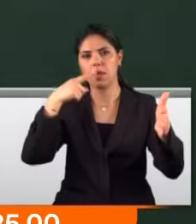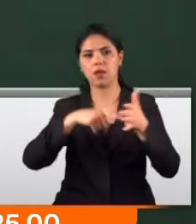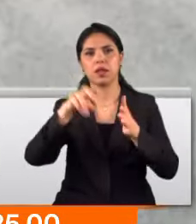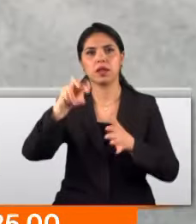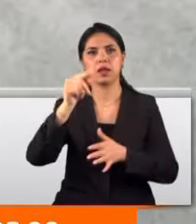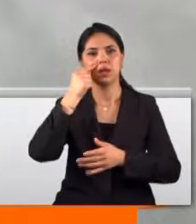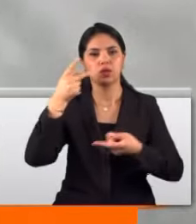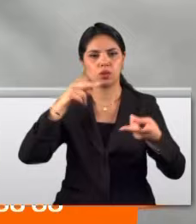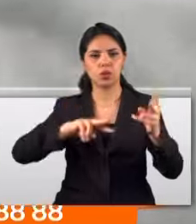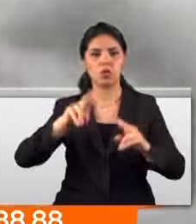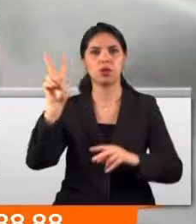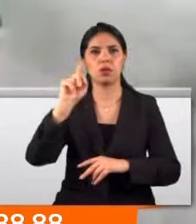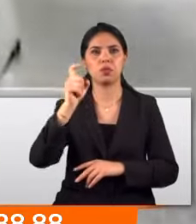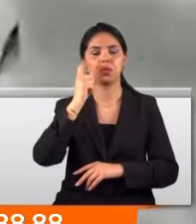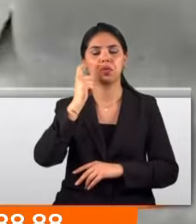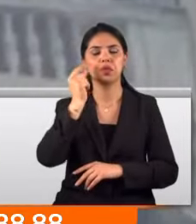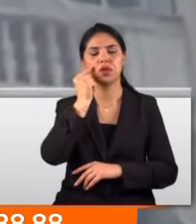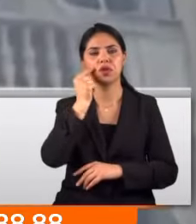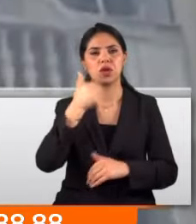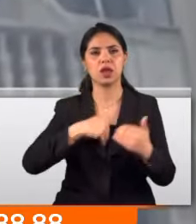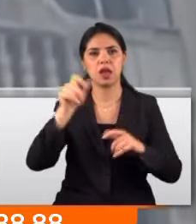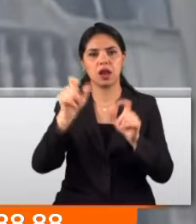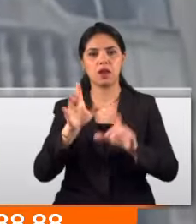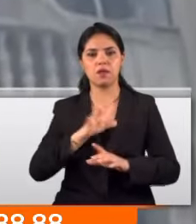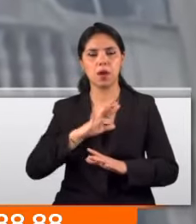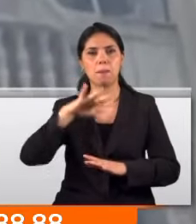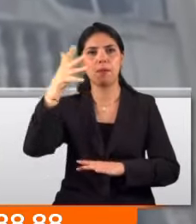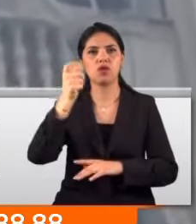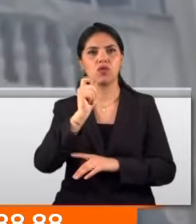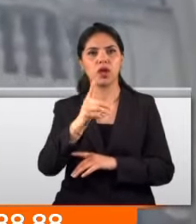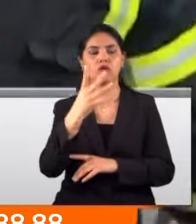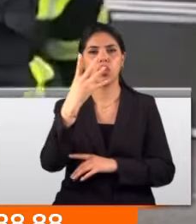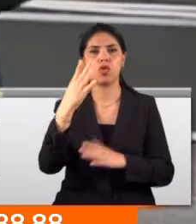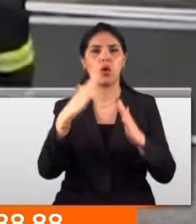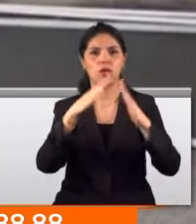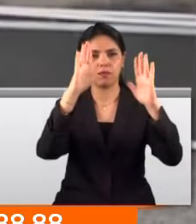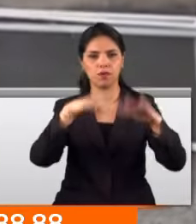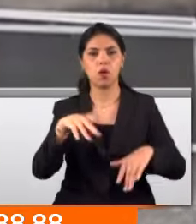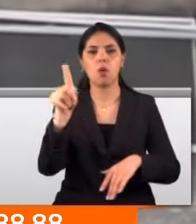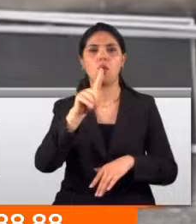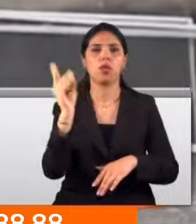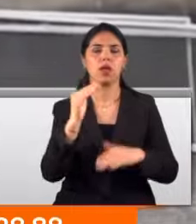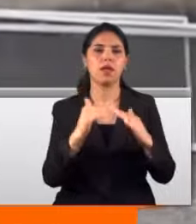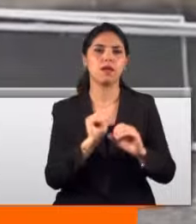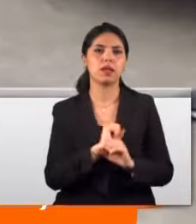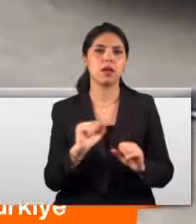hayatını kaybetti, 29 kişi yaralandı. Bir başka ilçede 4 ev tamamen yıkıldı, 10 ev hasar aldı.